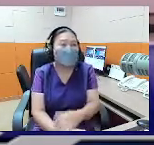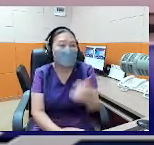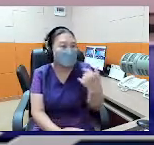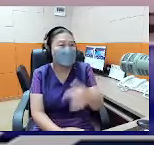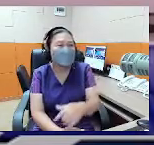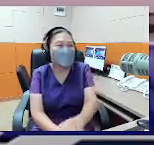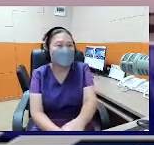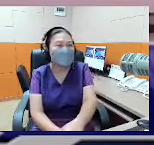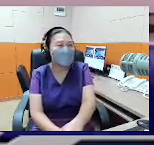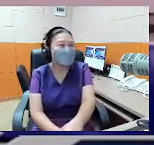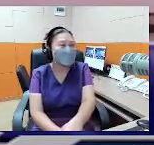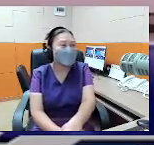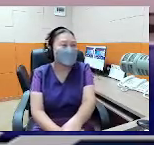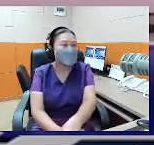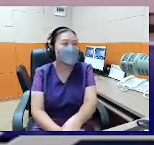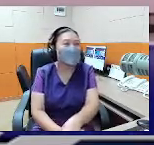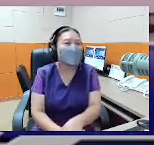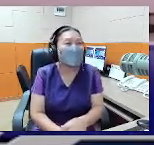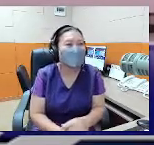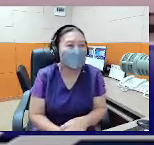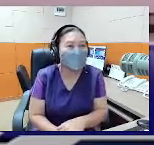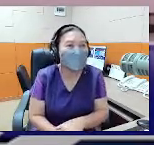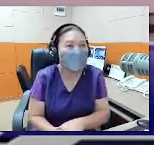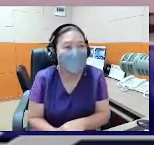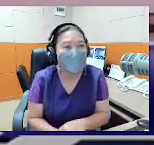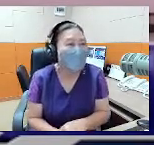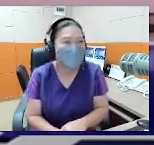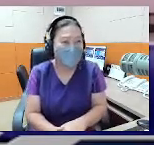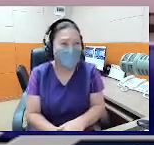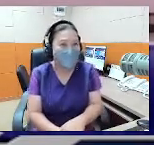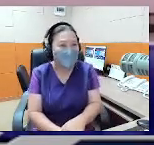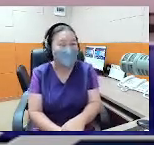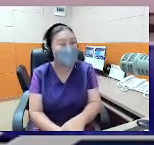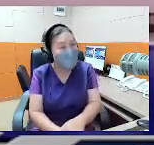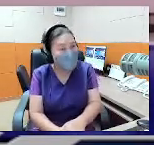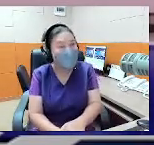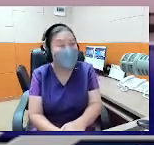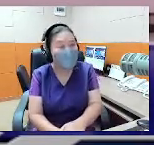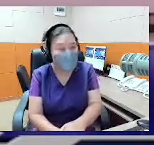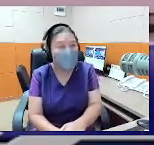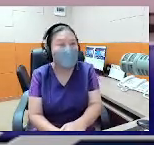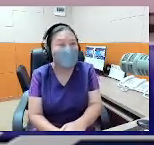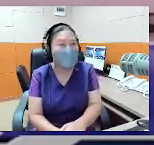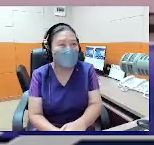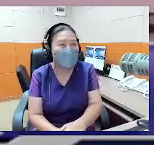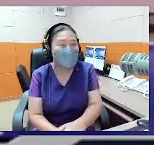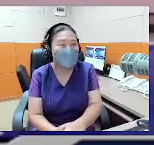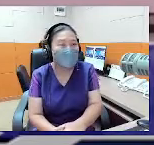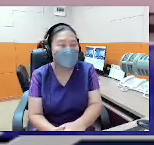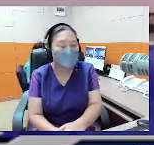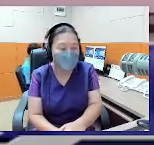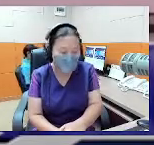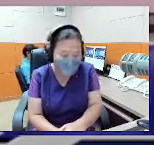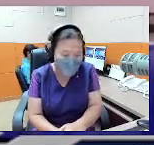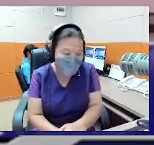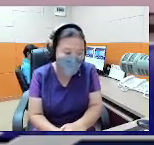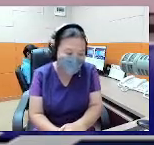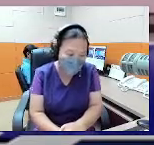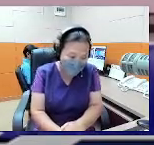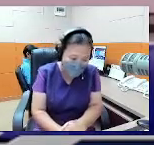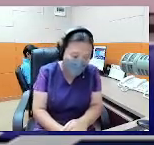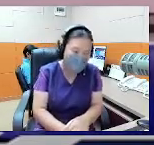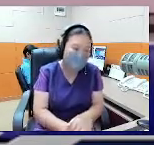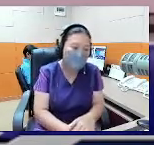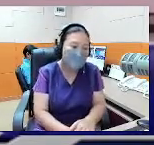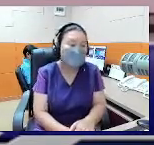คะอาจารย์เอาวิธีที่ง่ายสุดเลยไม่ต้องเข้าเว็บจะโทรหาอะไรเงี้ยโทรเบอร์มหาวิทยาลัยได้ไหม ได้ค่ะ